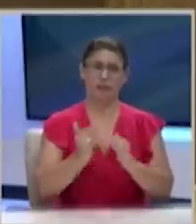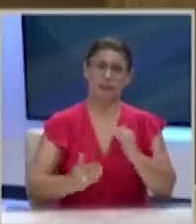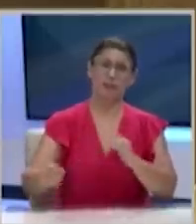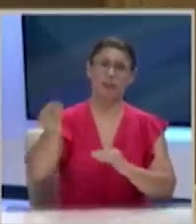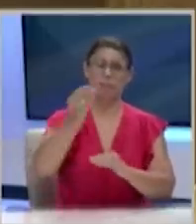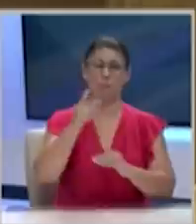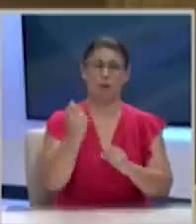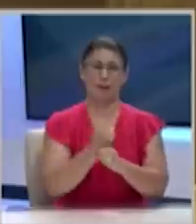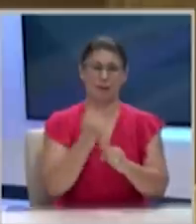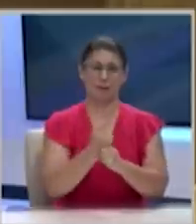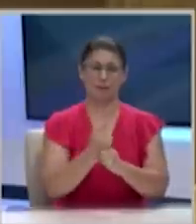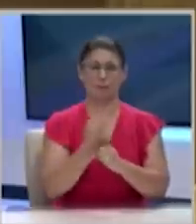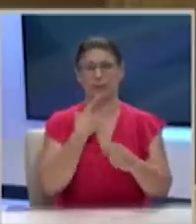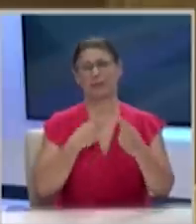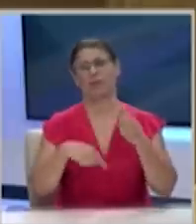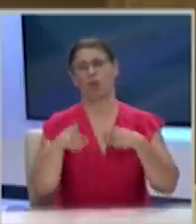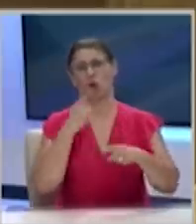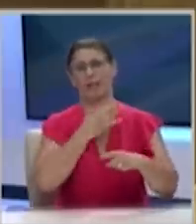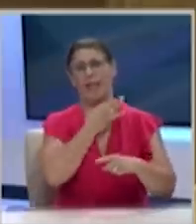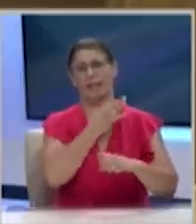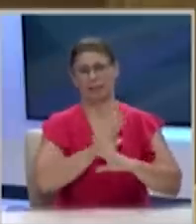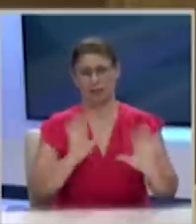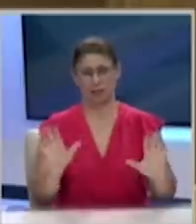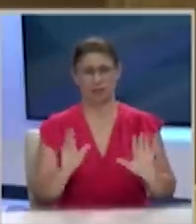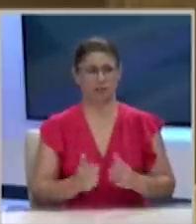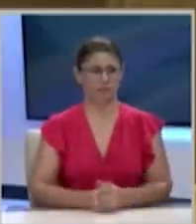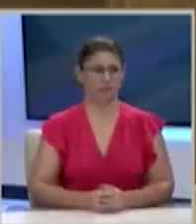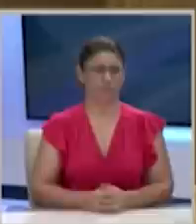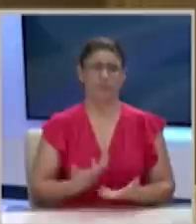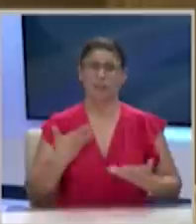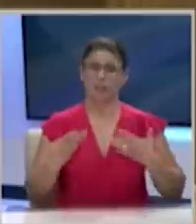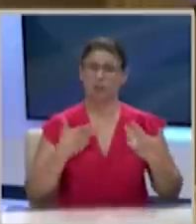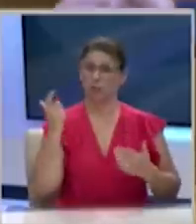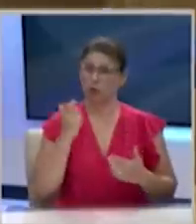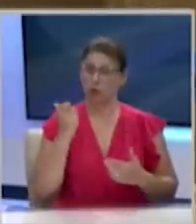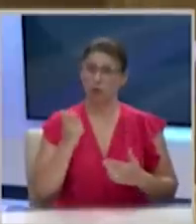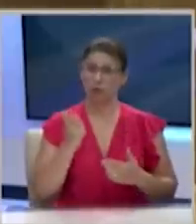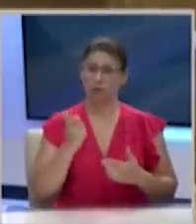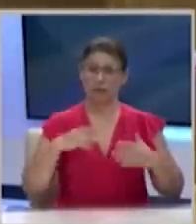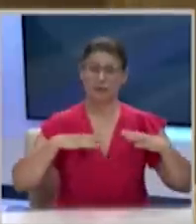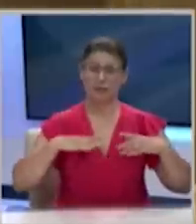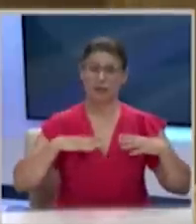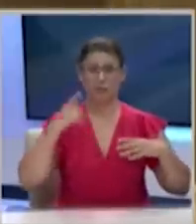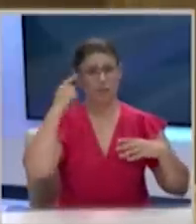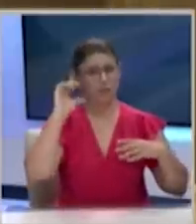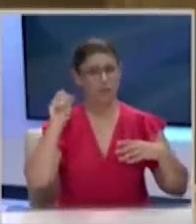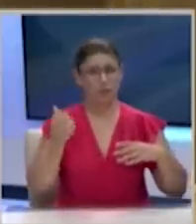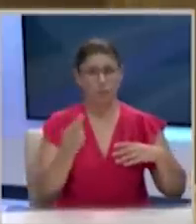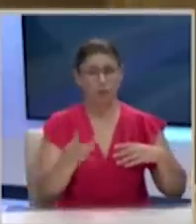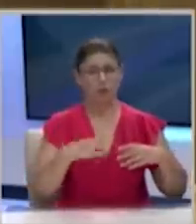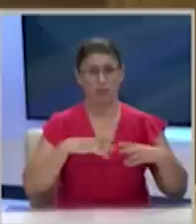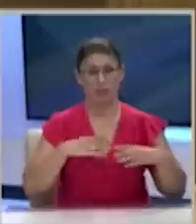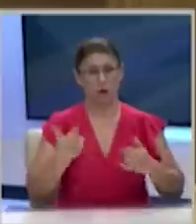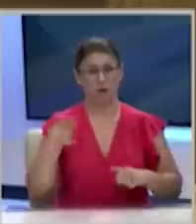υπερεργασία με το πρόσχημα των εκτάκτων αναγκών, σύγχρονο μισθολόγιο, να δοθούν τα ρεπό που δεν ξέρω πόσο έχει ο καθένας,